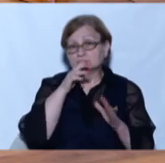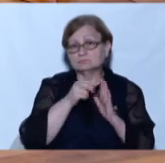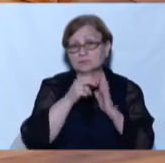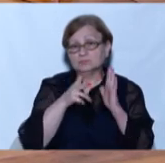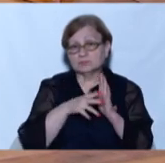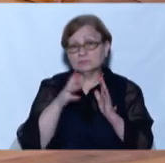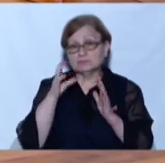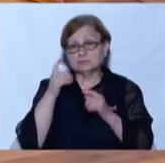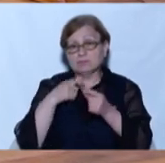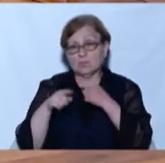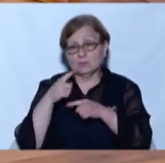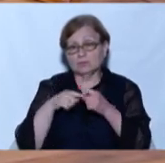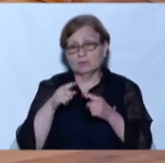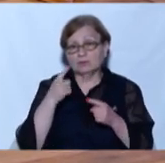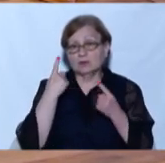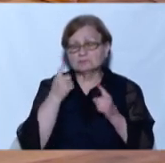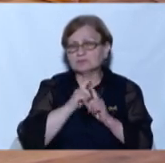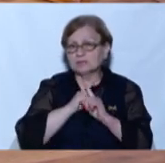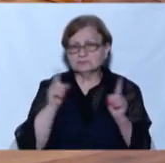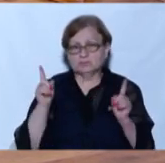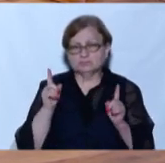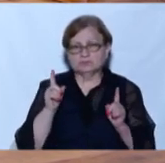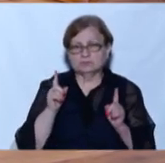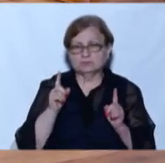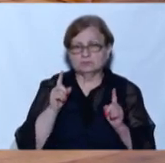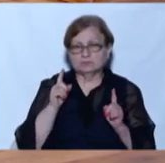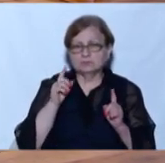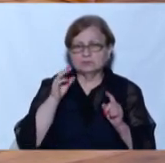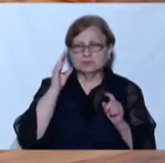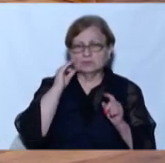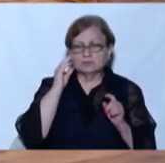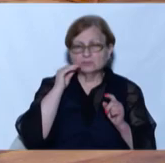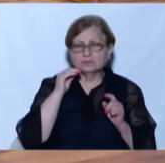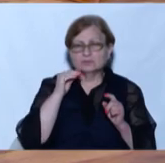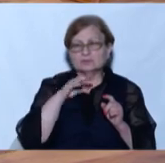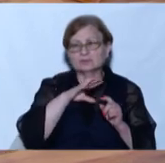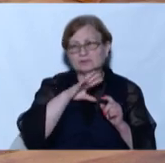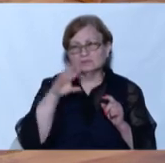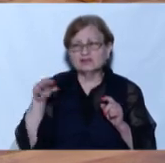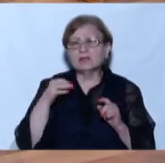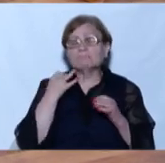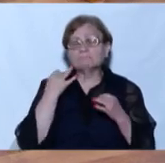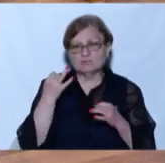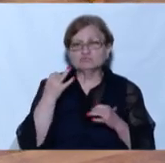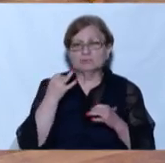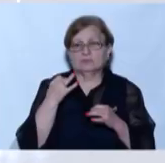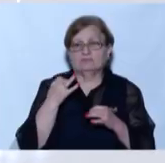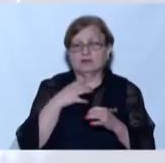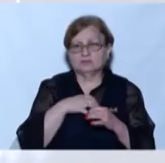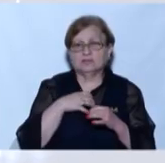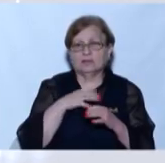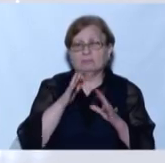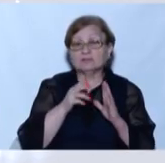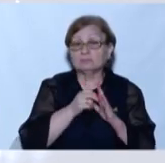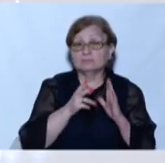მე-18 საუკუნე არის ერთ-ერთი გამორჩეული. რასაკვირველი, როცა რაღაც უფრო პერიოდზე მივდივართ, ყველა თავისთავად მნიშვნელოვანი არის ხოლმე, მაგრამ